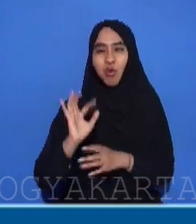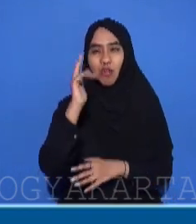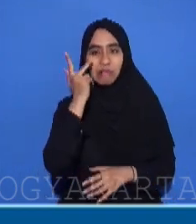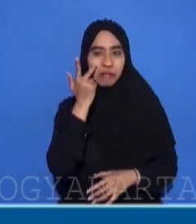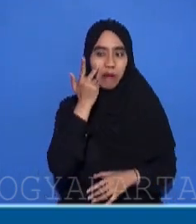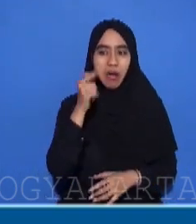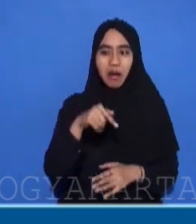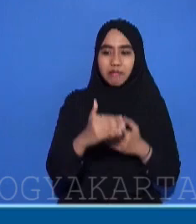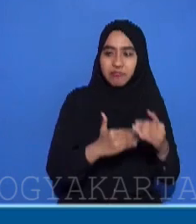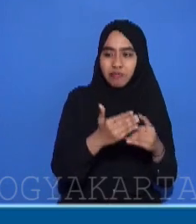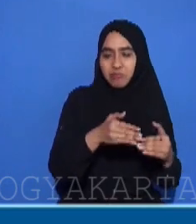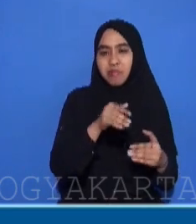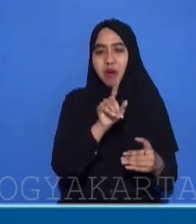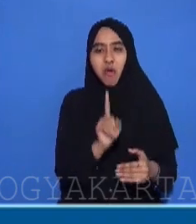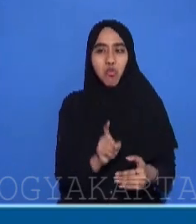emah